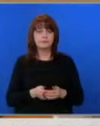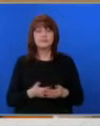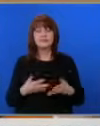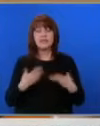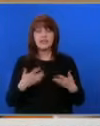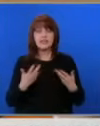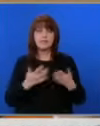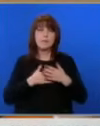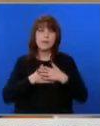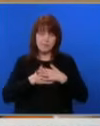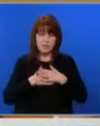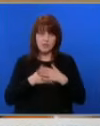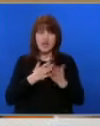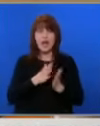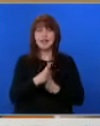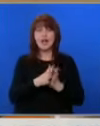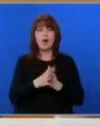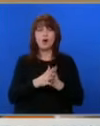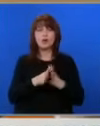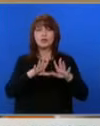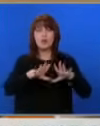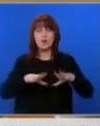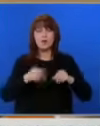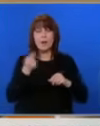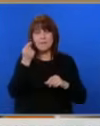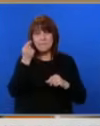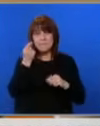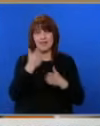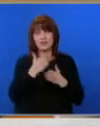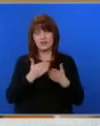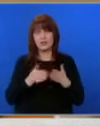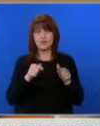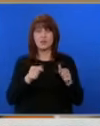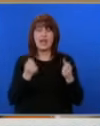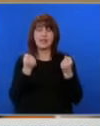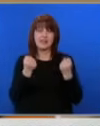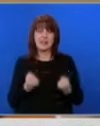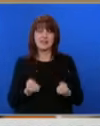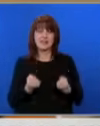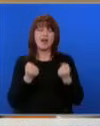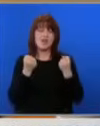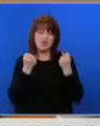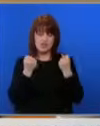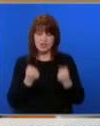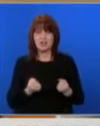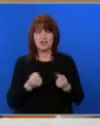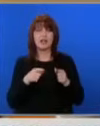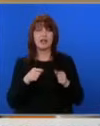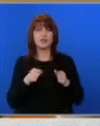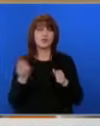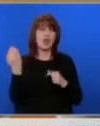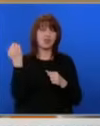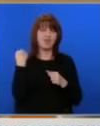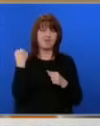Искам да благодаря на хората, които поеха малка частичка от този товар. Той е много тежък и понякога ми се струва,